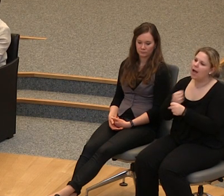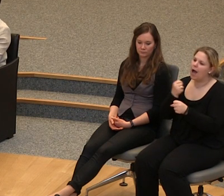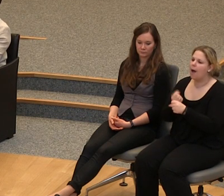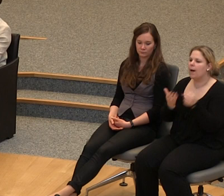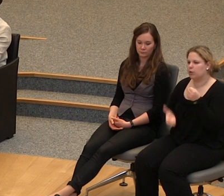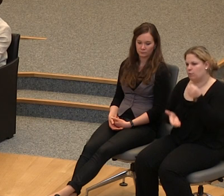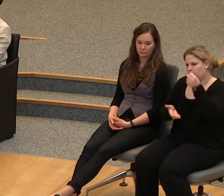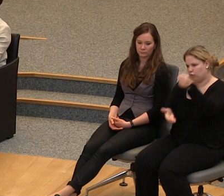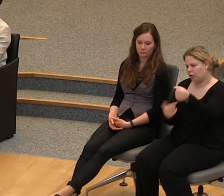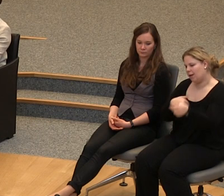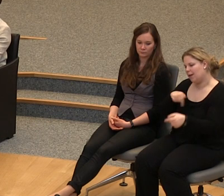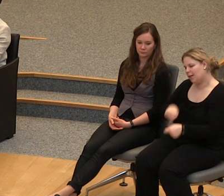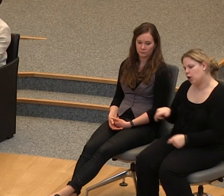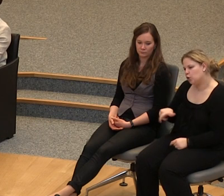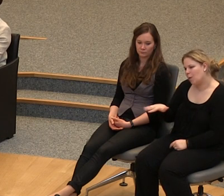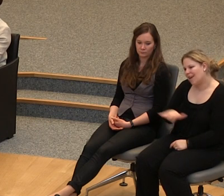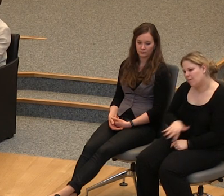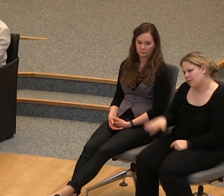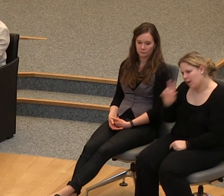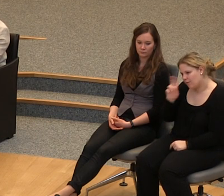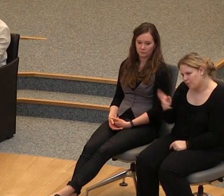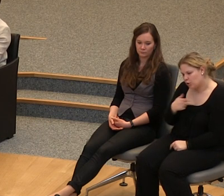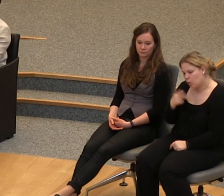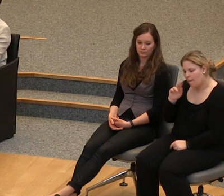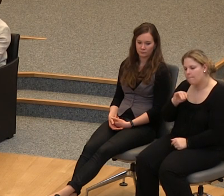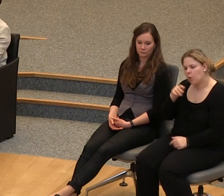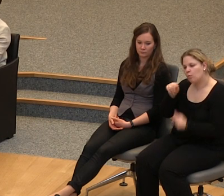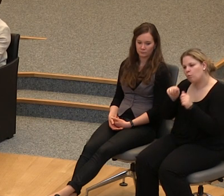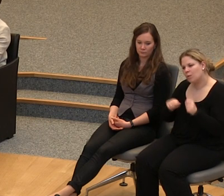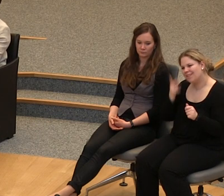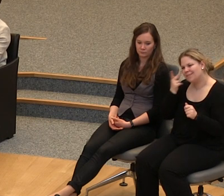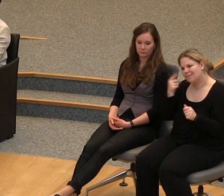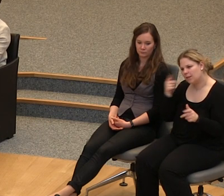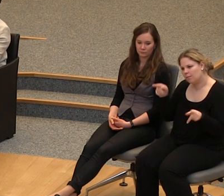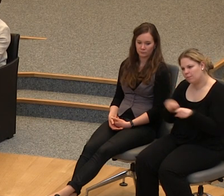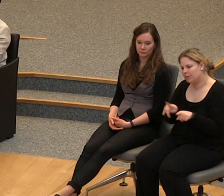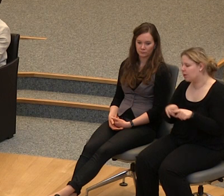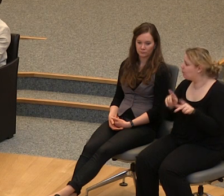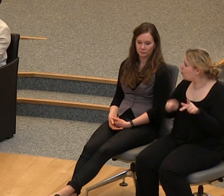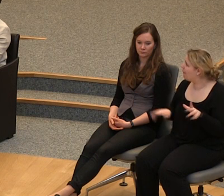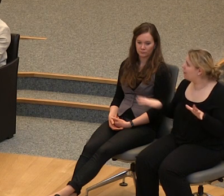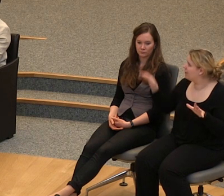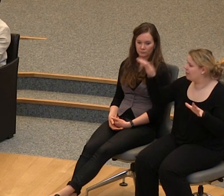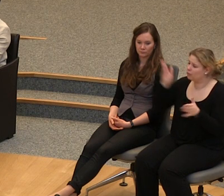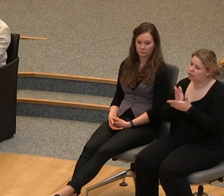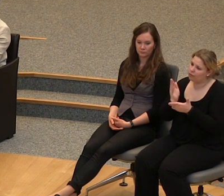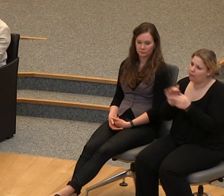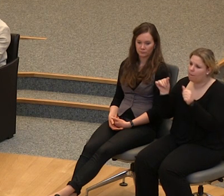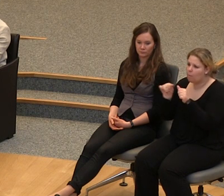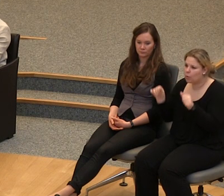NRW erproben, wo wir hier Modelle machen, aber auch in anderen Bundesländern erfolgreich Modelle gemacht worden sind, wo man diese